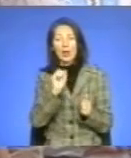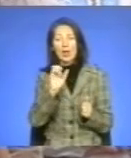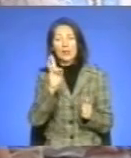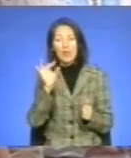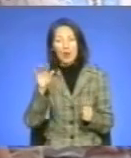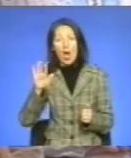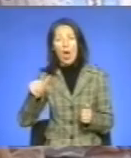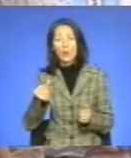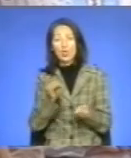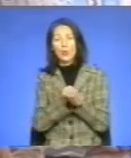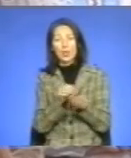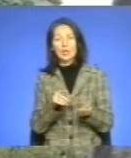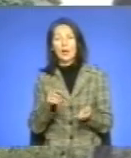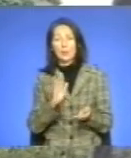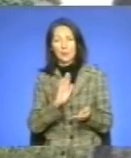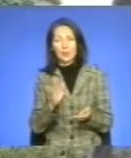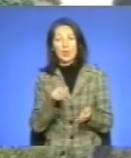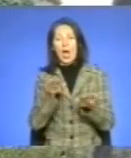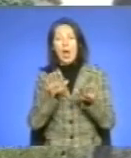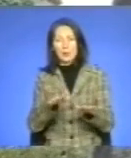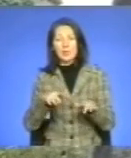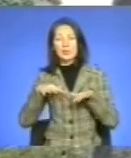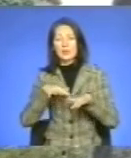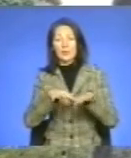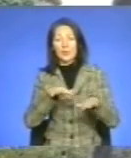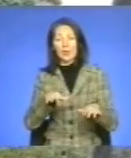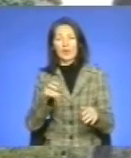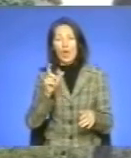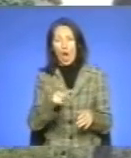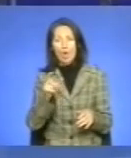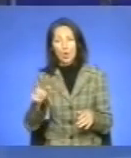паломництва українців, а Чернеча гора отримала назву Тарасової.